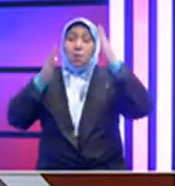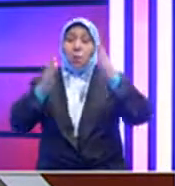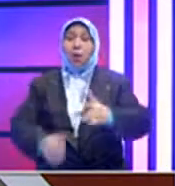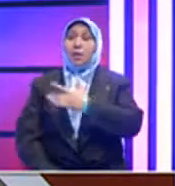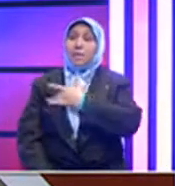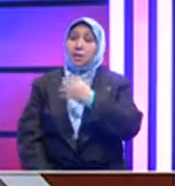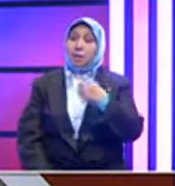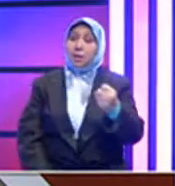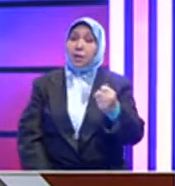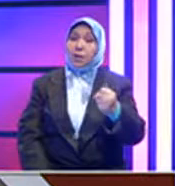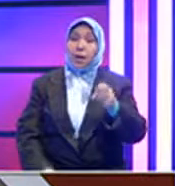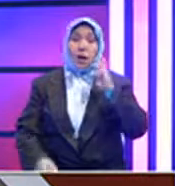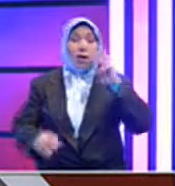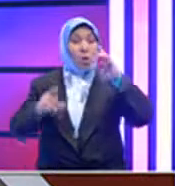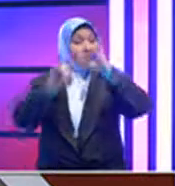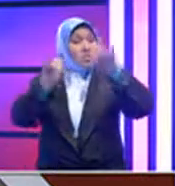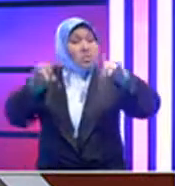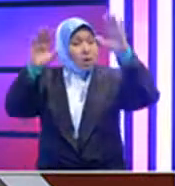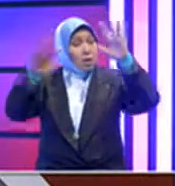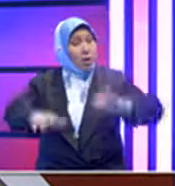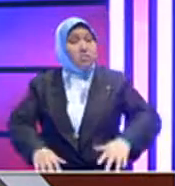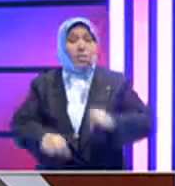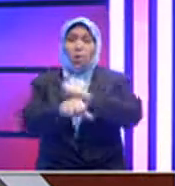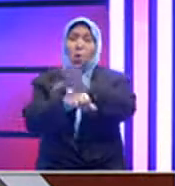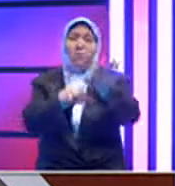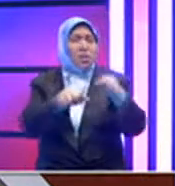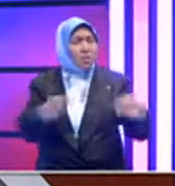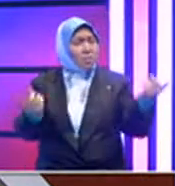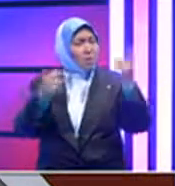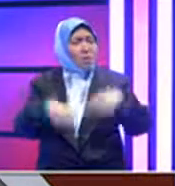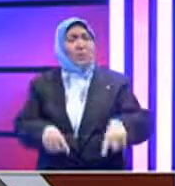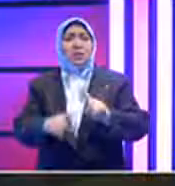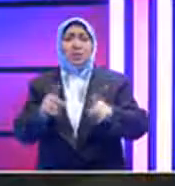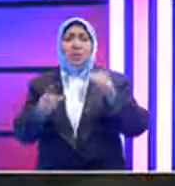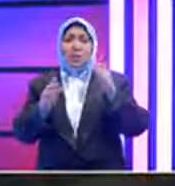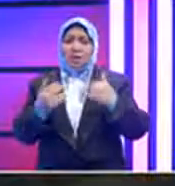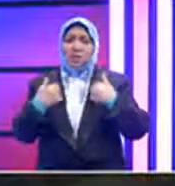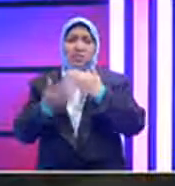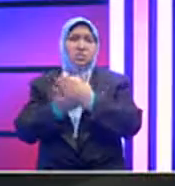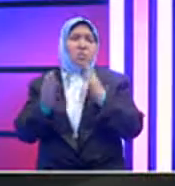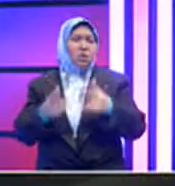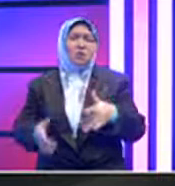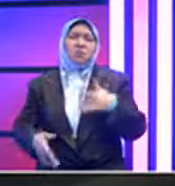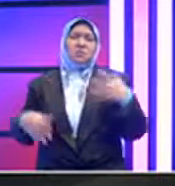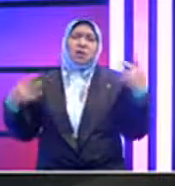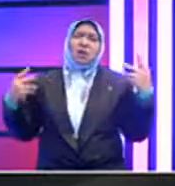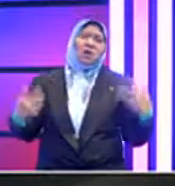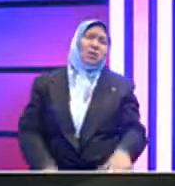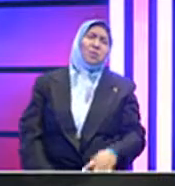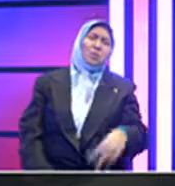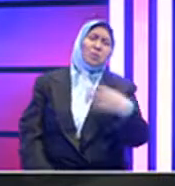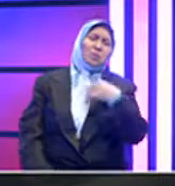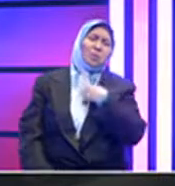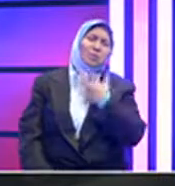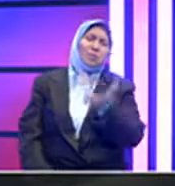Aduh janji ya Soalnya ada copyright macam-macam yang berlaku bagi sebagai orang asing mencelos betul please Haduh Ade